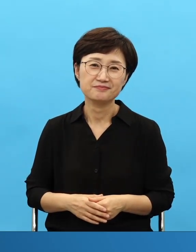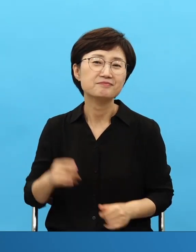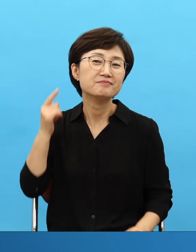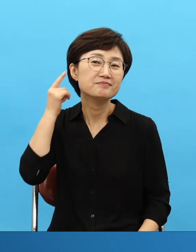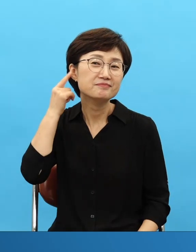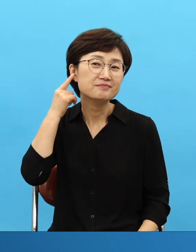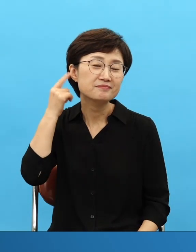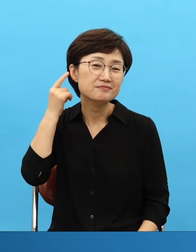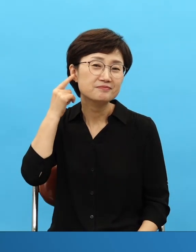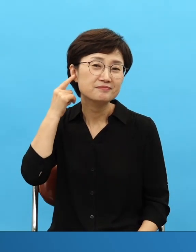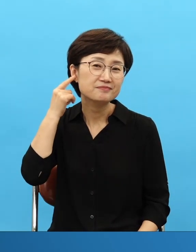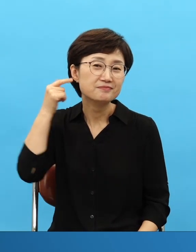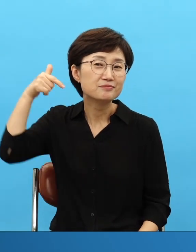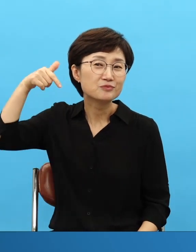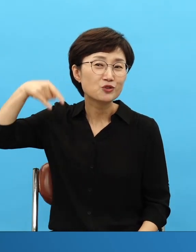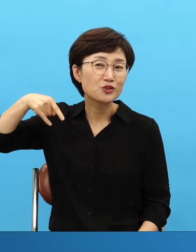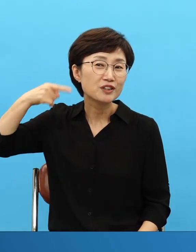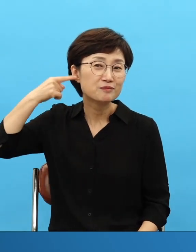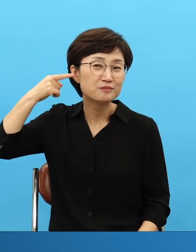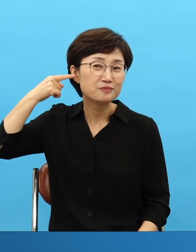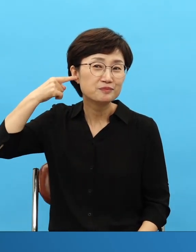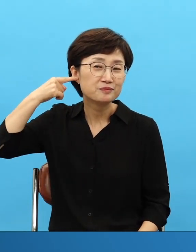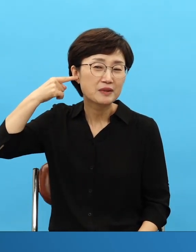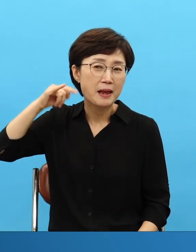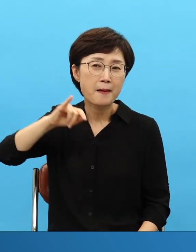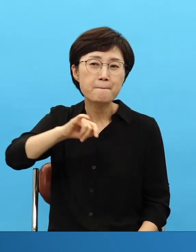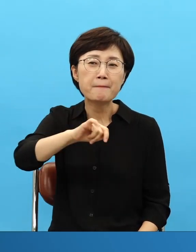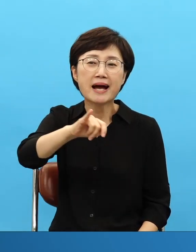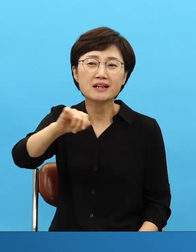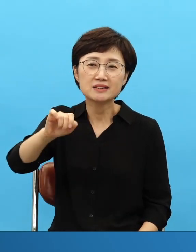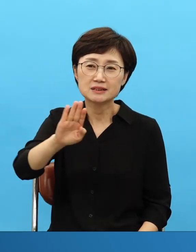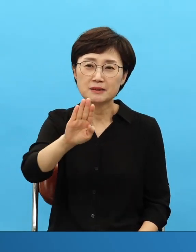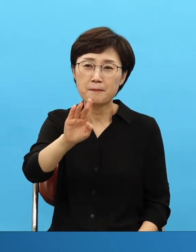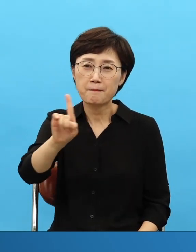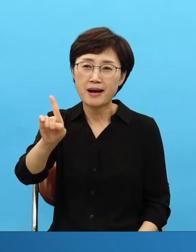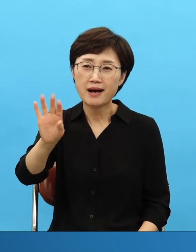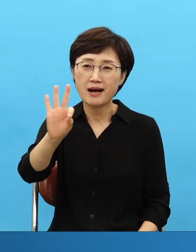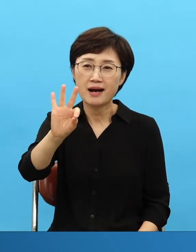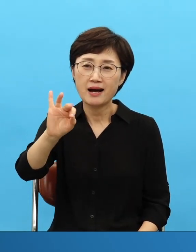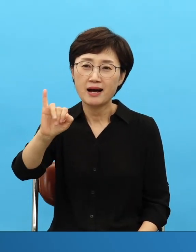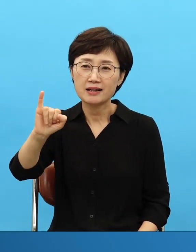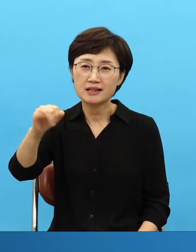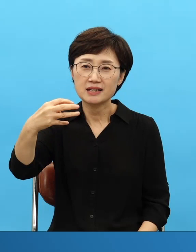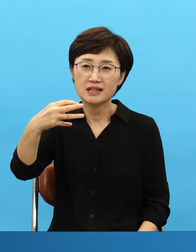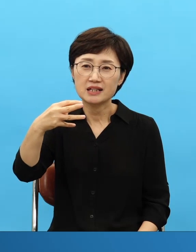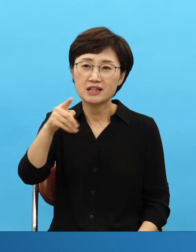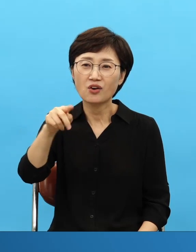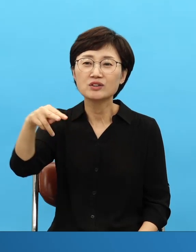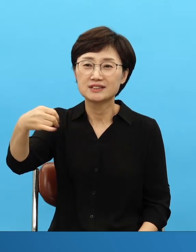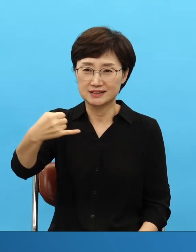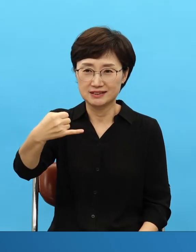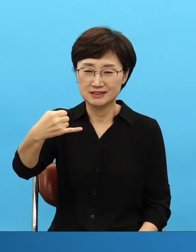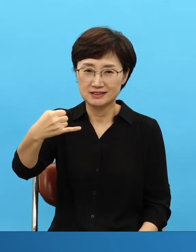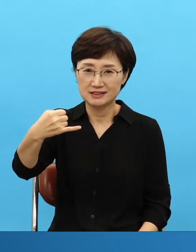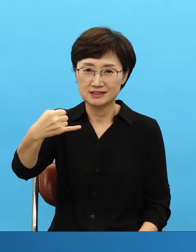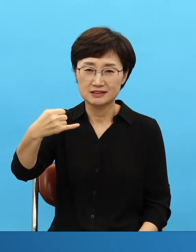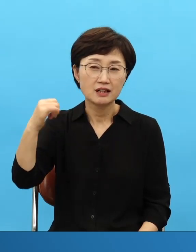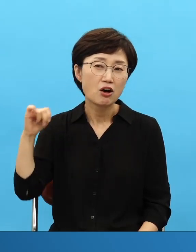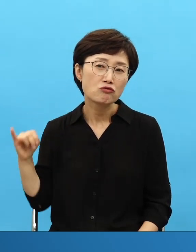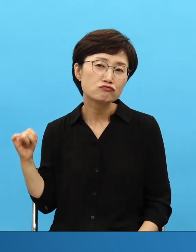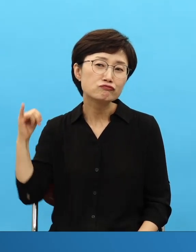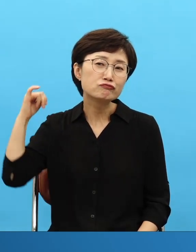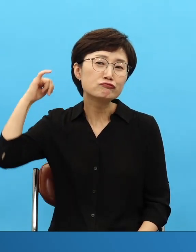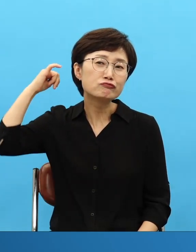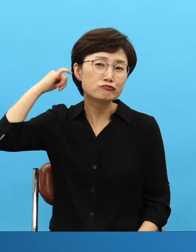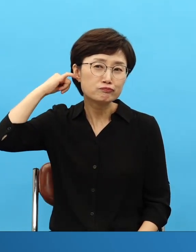귀에 흐르는데 바이러스가 뇌로 들어갔다는 거예요. That there's a small welt in my ear, but because of that infection,